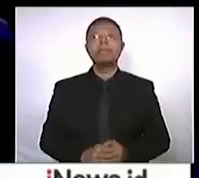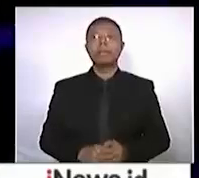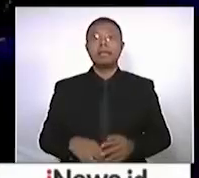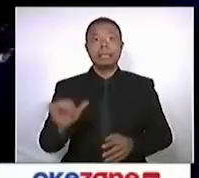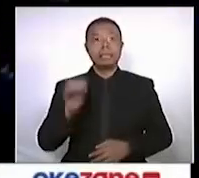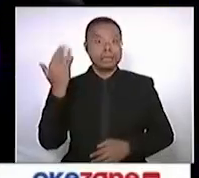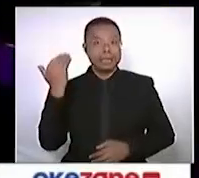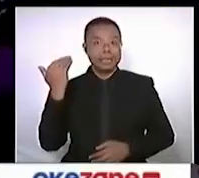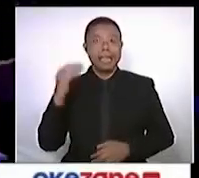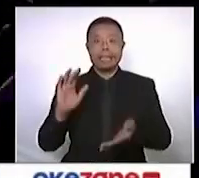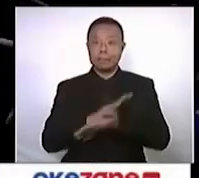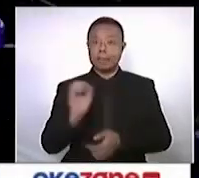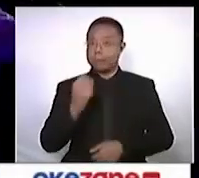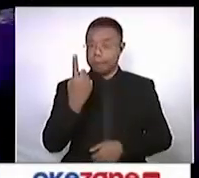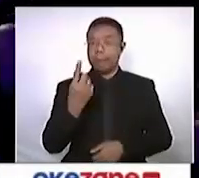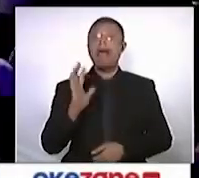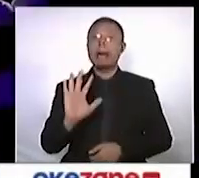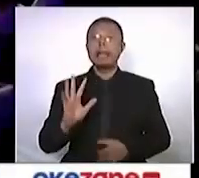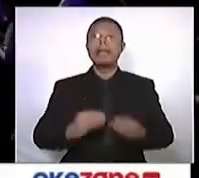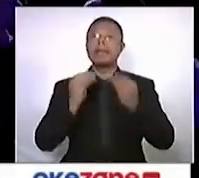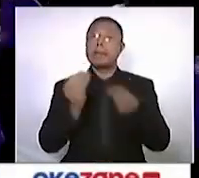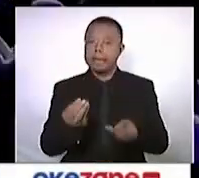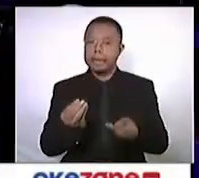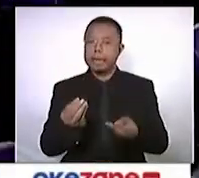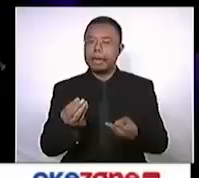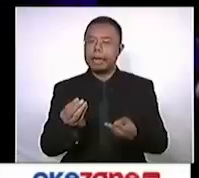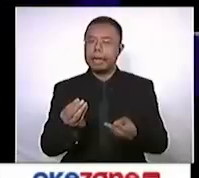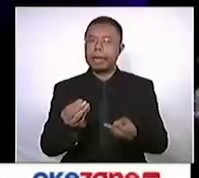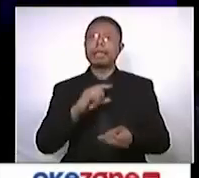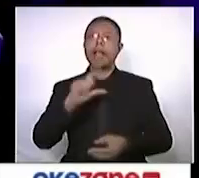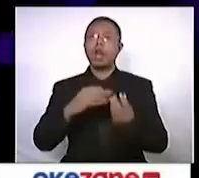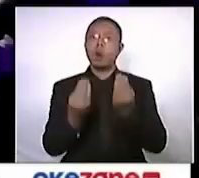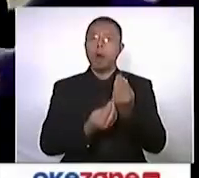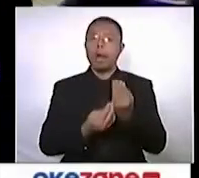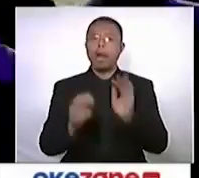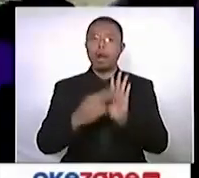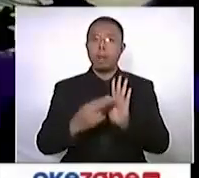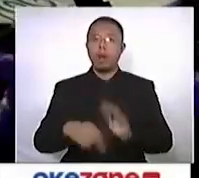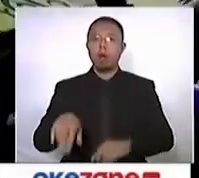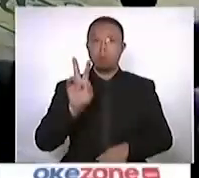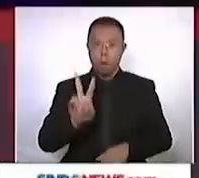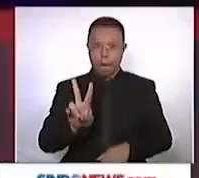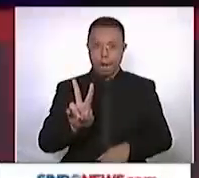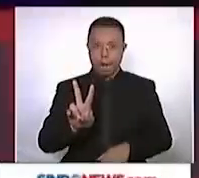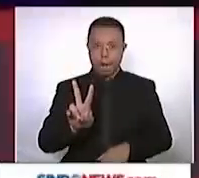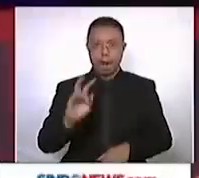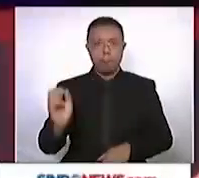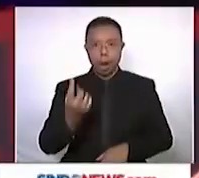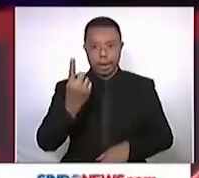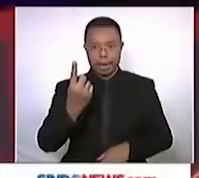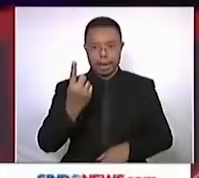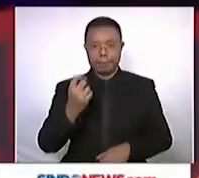Sesuai dengan urutan tadi, kesempatan pertama akan diberikan pada calon wakil presiden nomor urut 2,